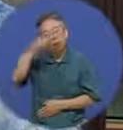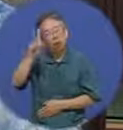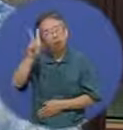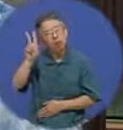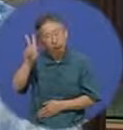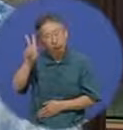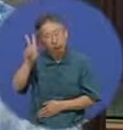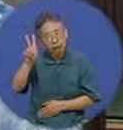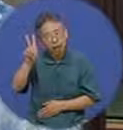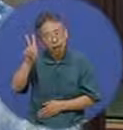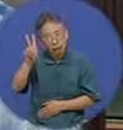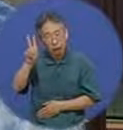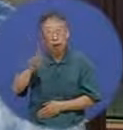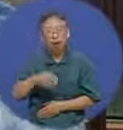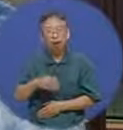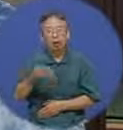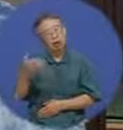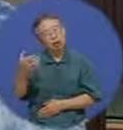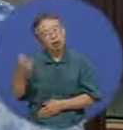生でね、